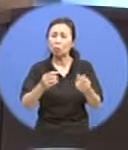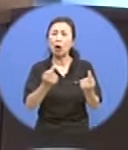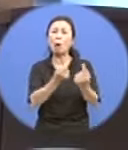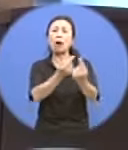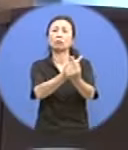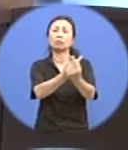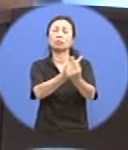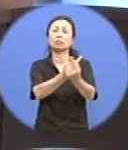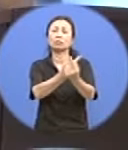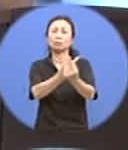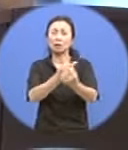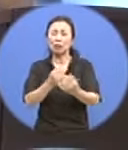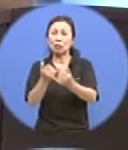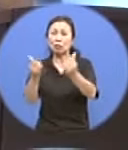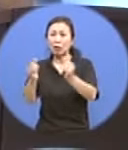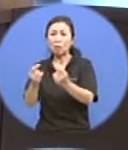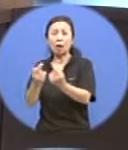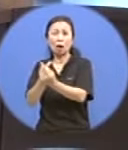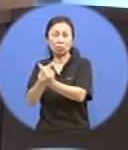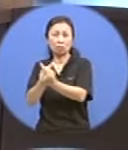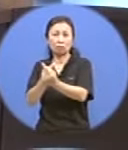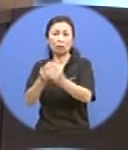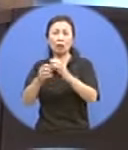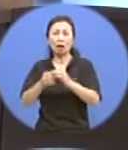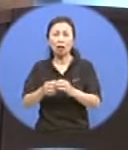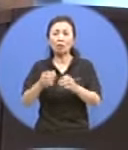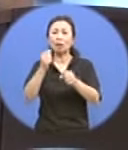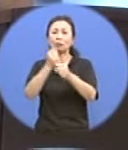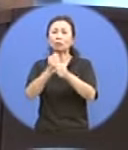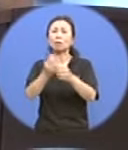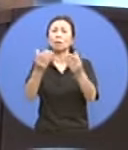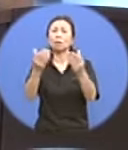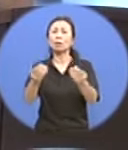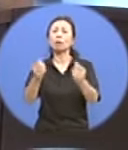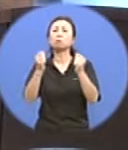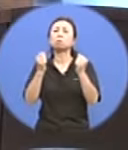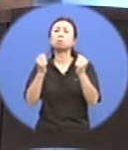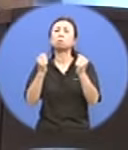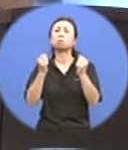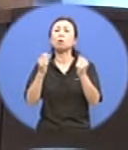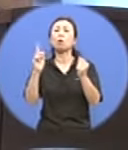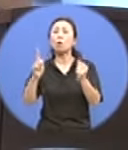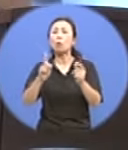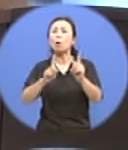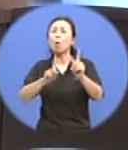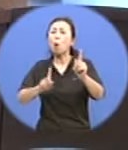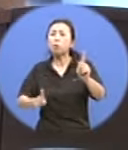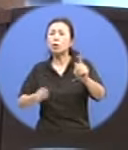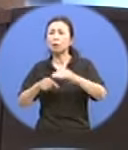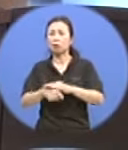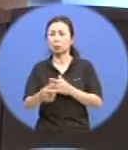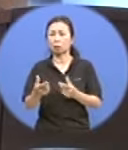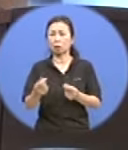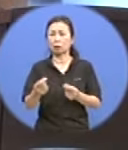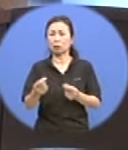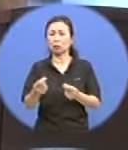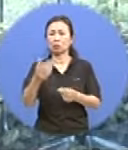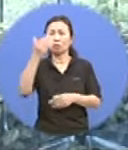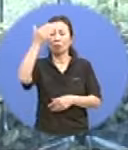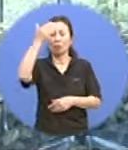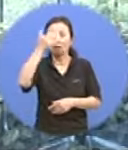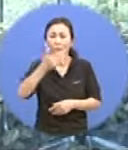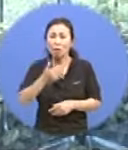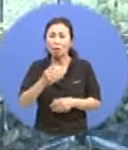でね、とどまる、そこにいるということはむしろもうすでに遅れるわけです、 とどまってるともう遅れるん